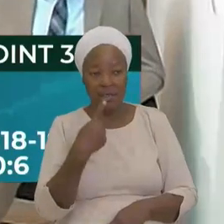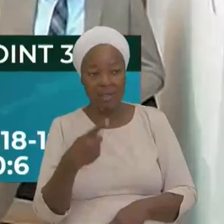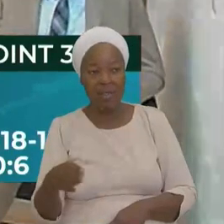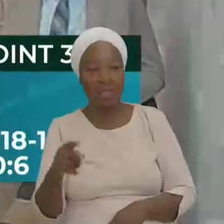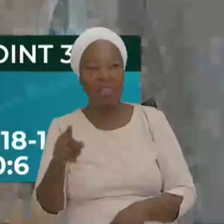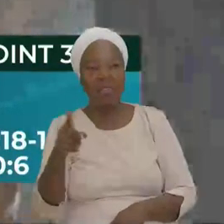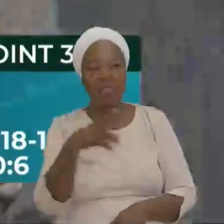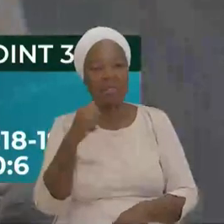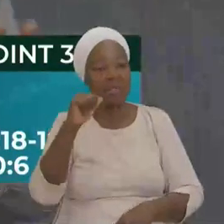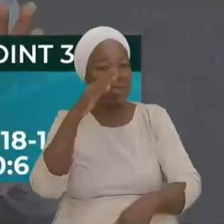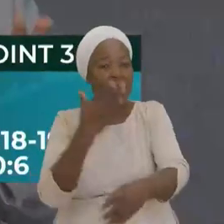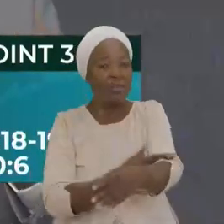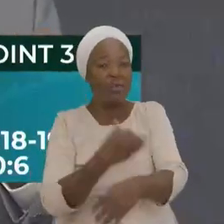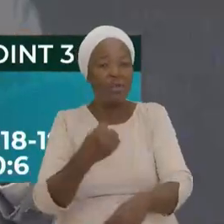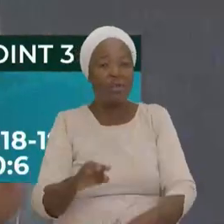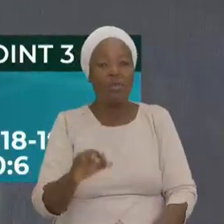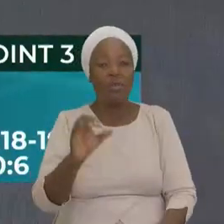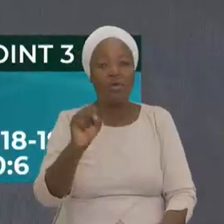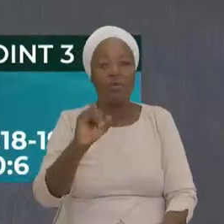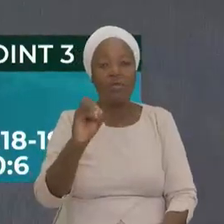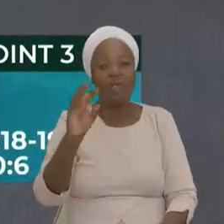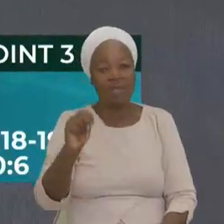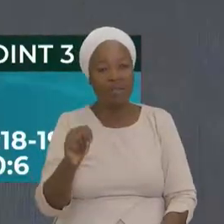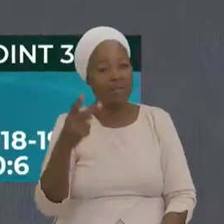Dites à la fille de Sion.